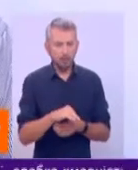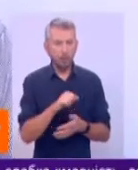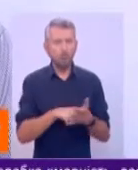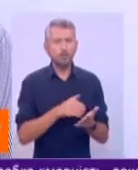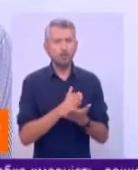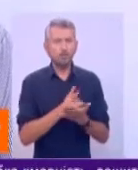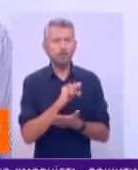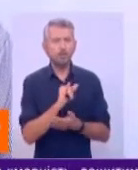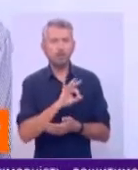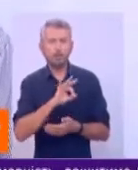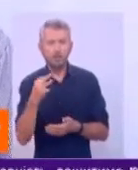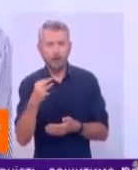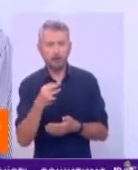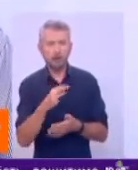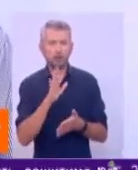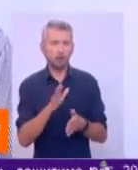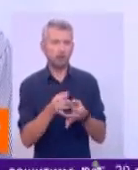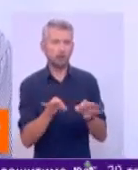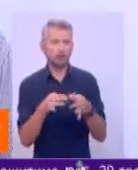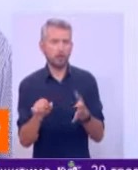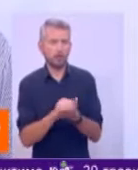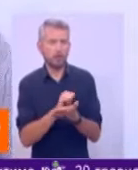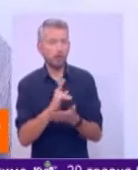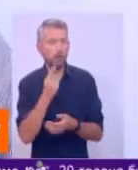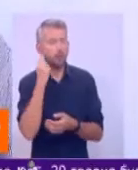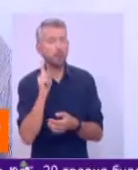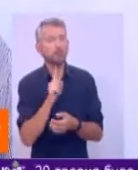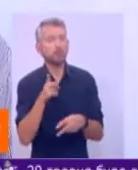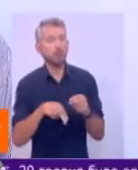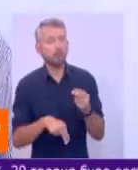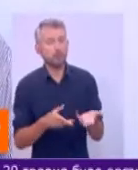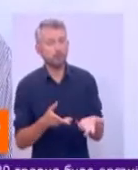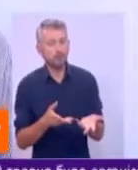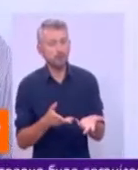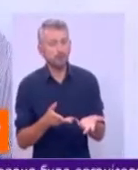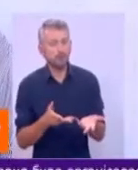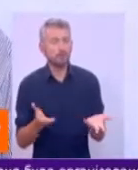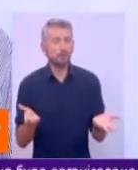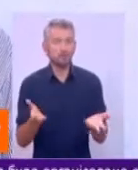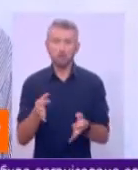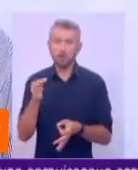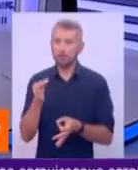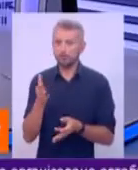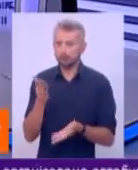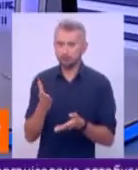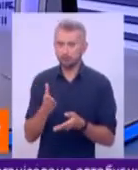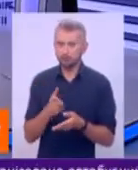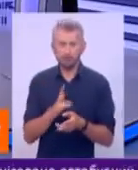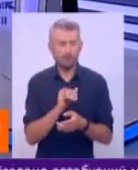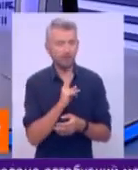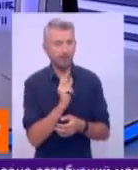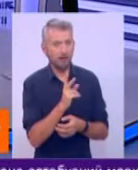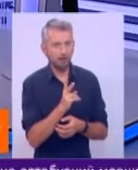ні копейки від города, тільки жительна документація. І як ви думаєте, чим це закінчилось? Ну, понятно. Судячи з усього, нічим. Никак. А